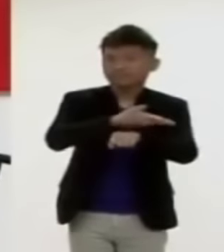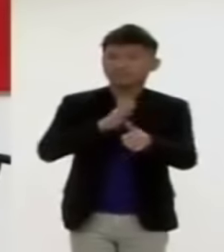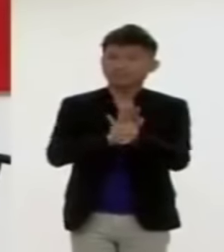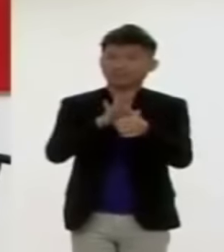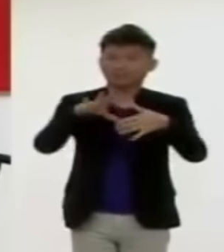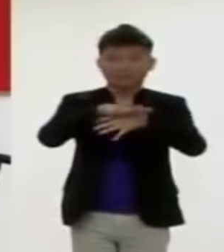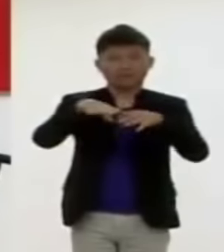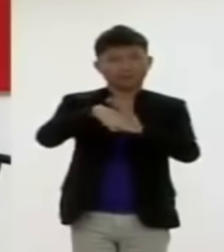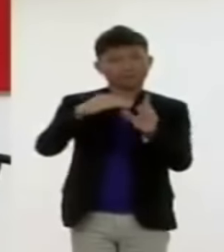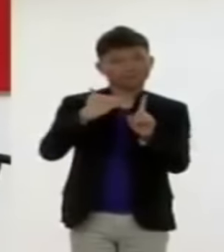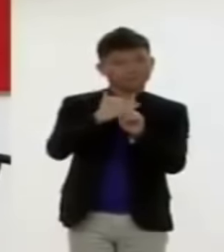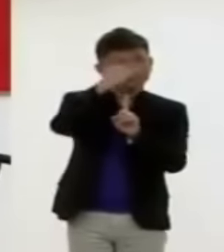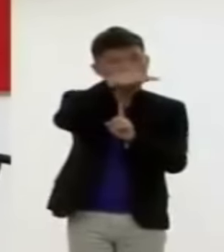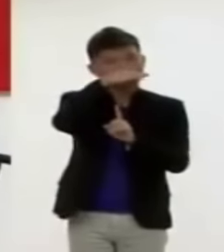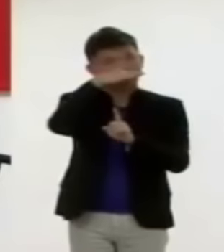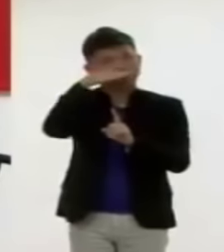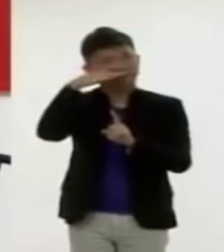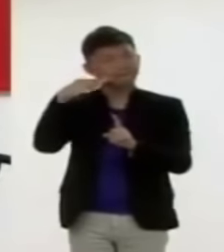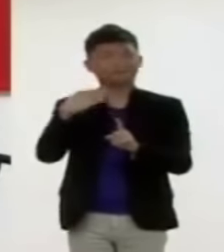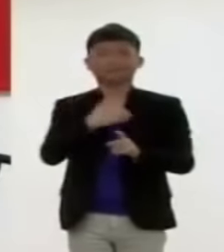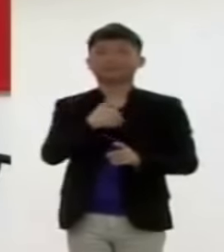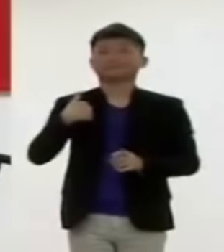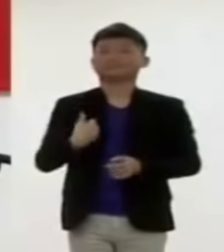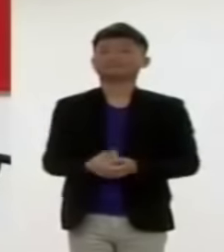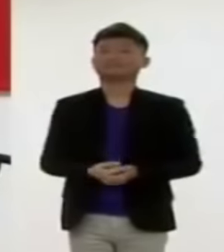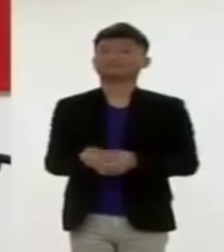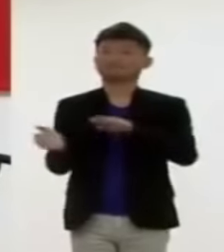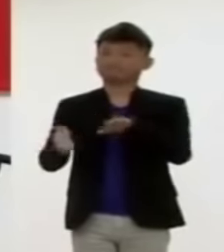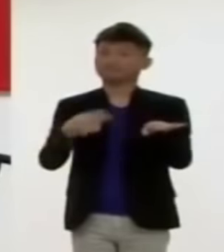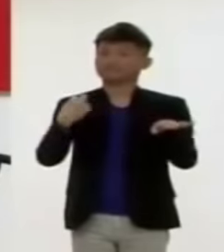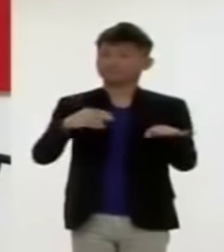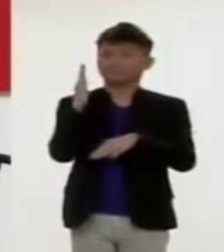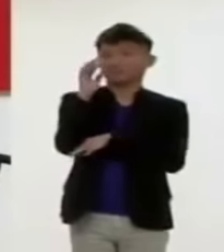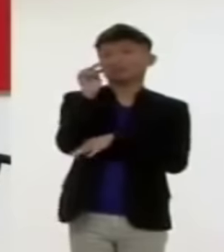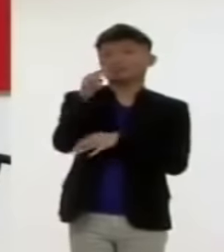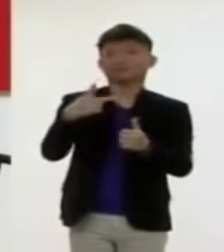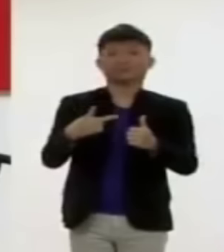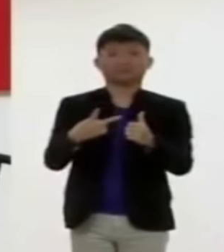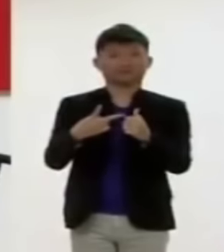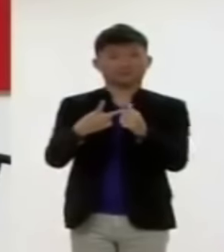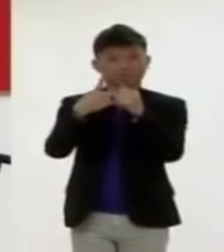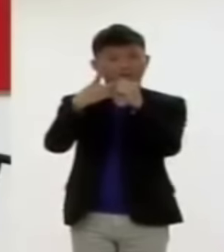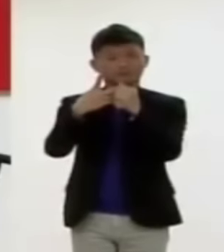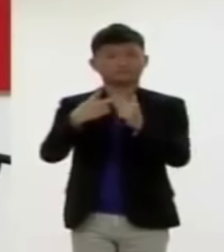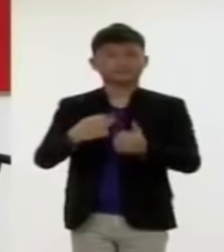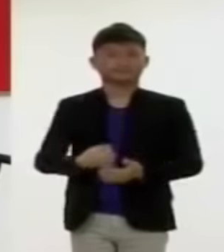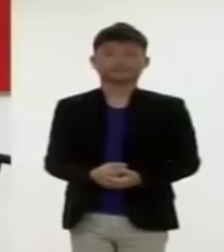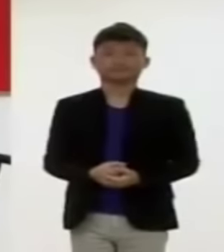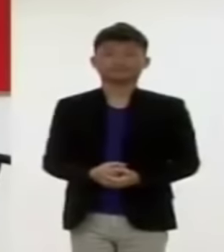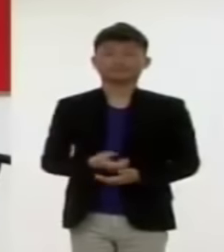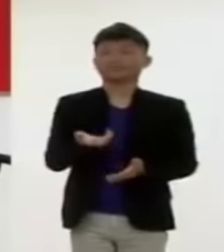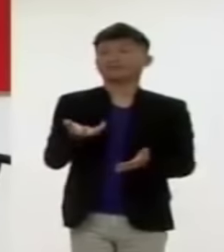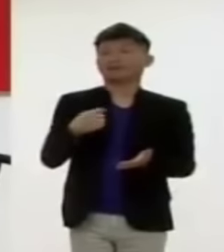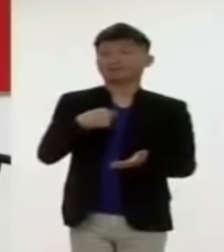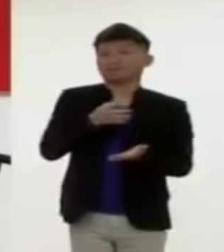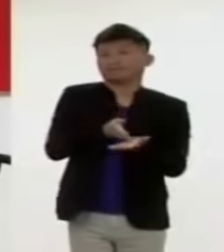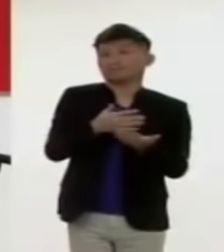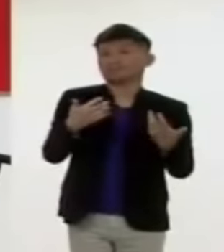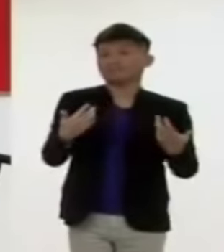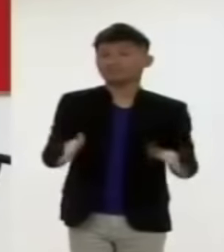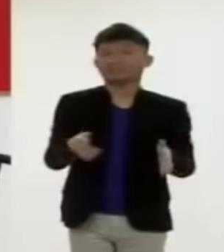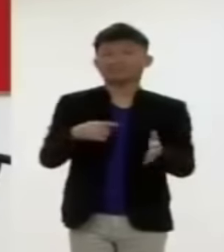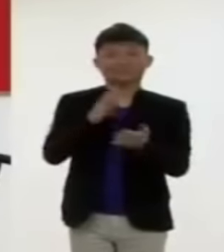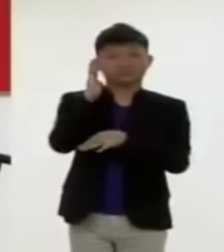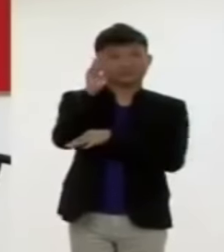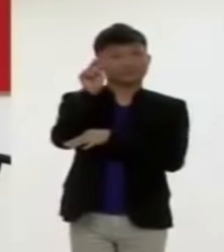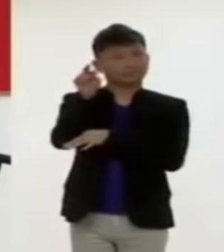化的格局。那我要再谈我政见的第二条。我刚刚说我的政见都